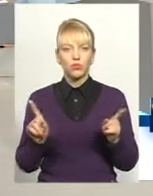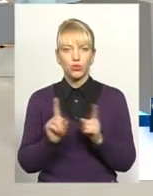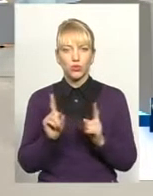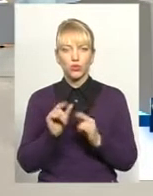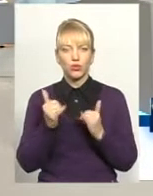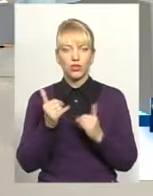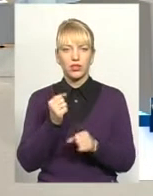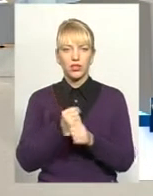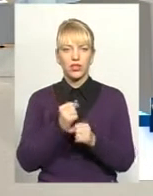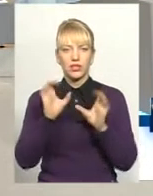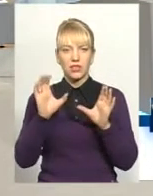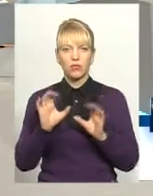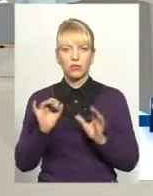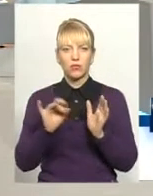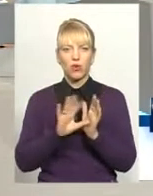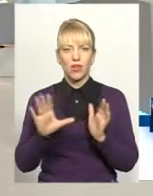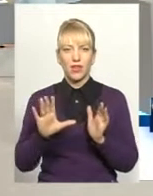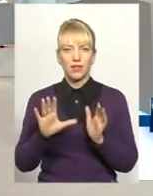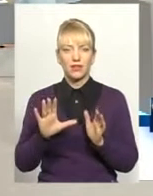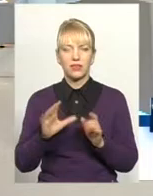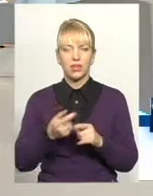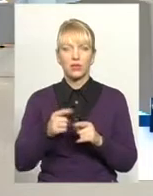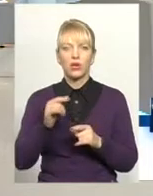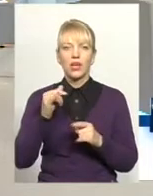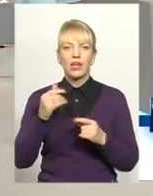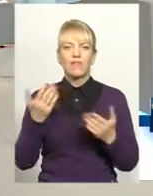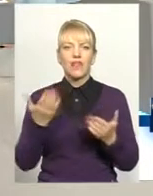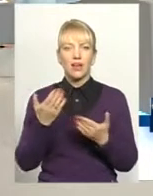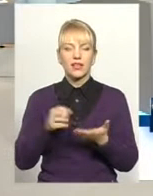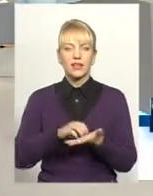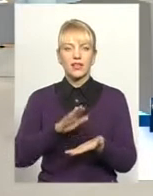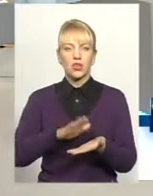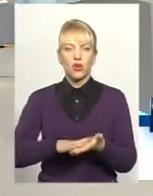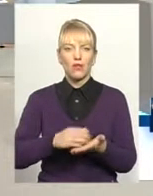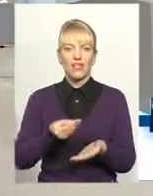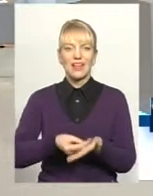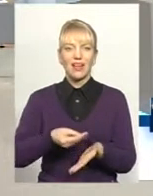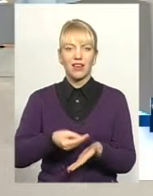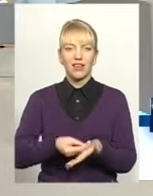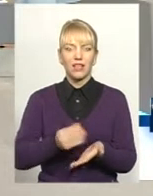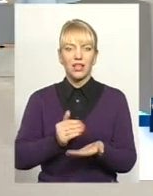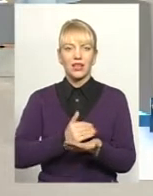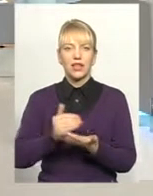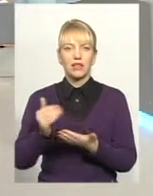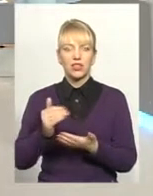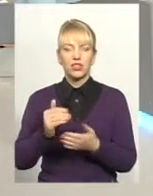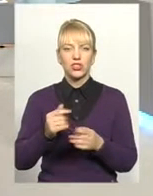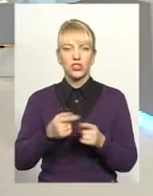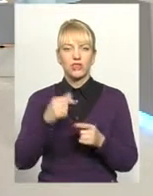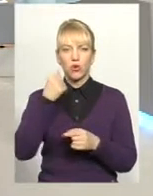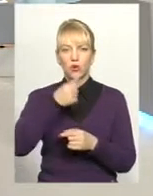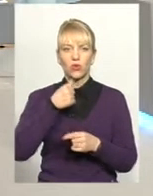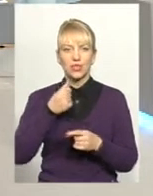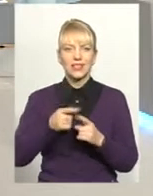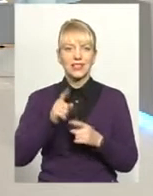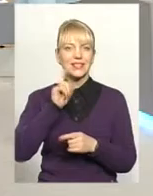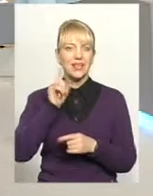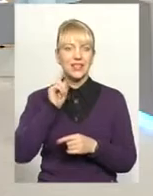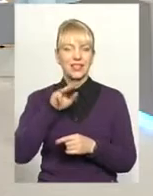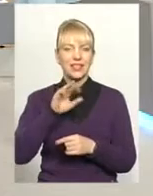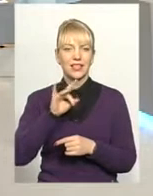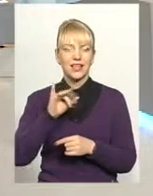діє закон про електроенергетику в Україні, і яким встановлені тарифи найвищі в Європі, на зелені тарифи.